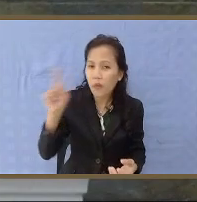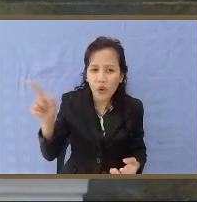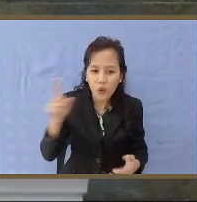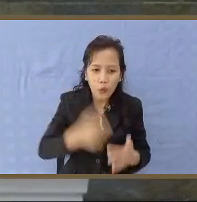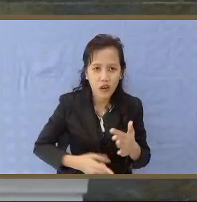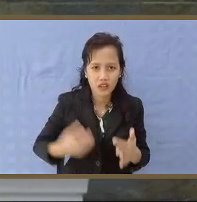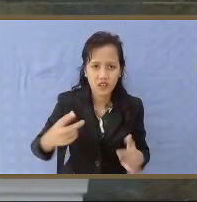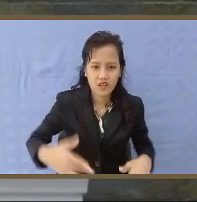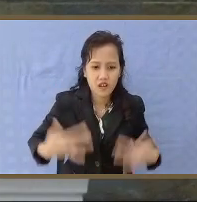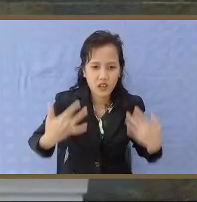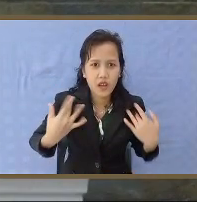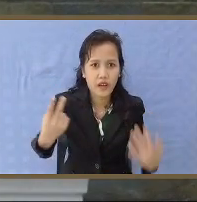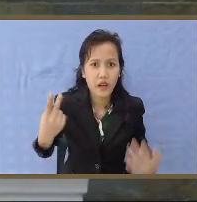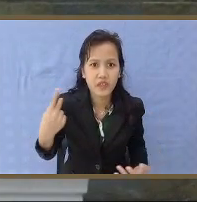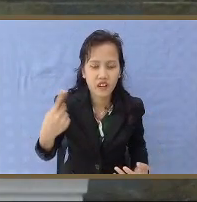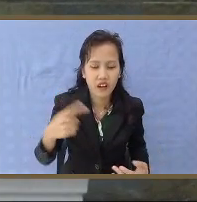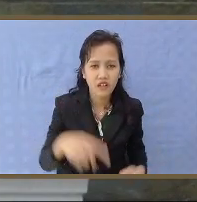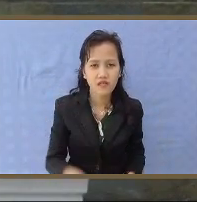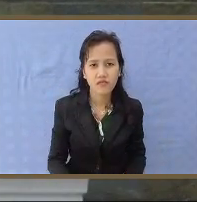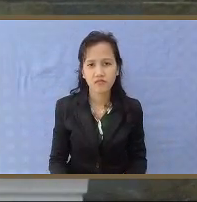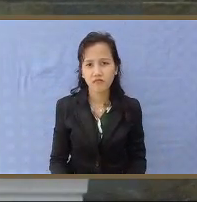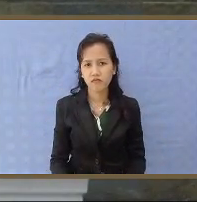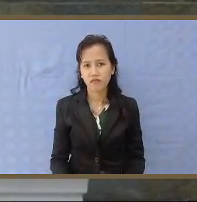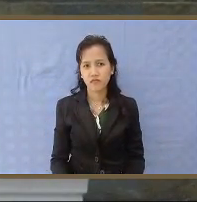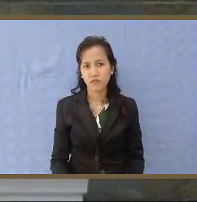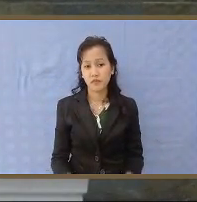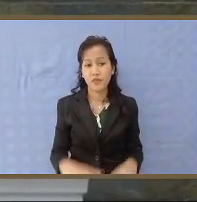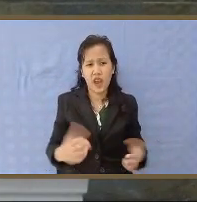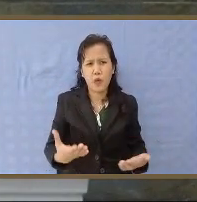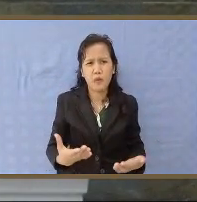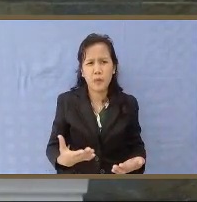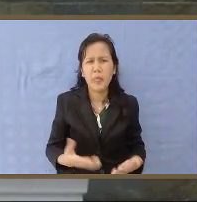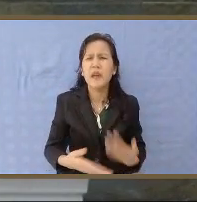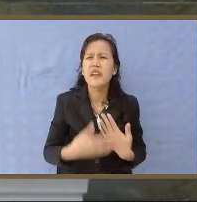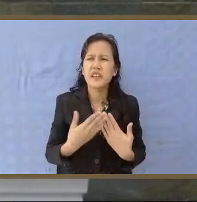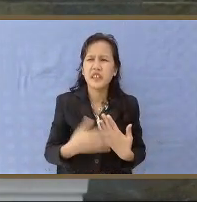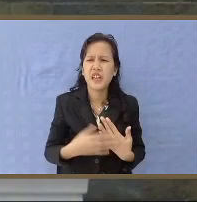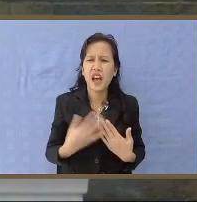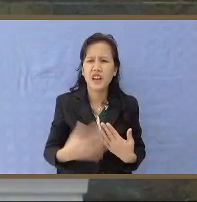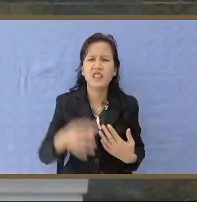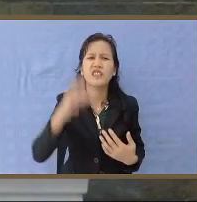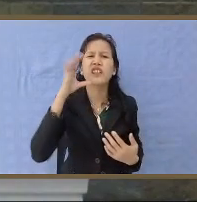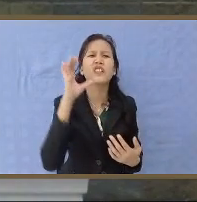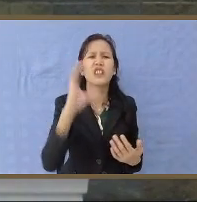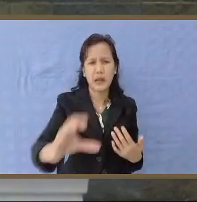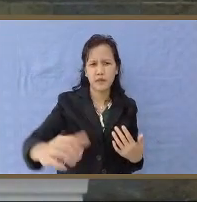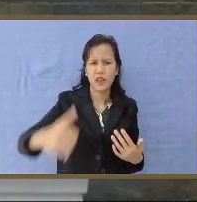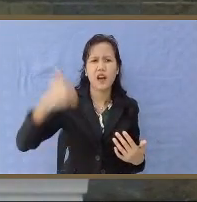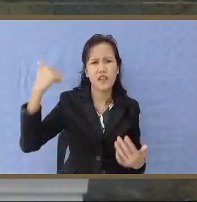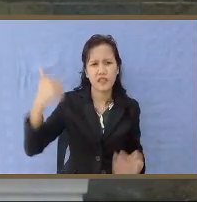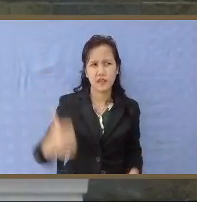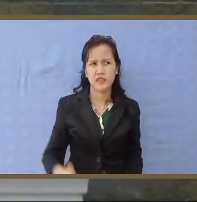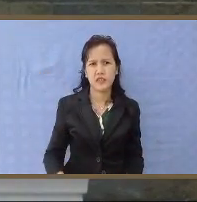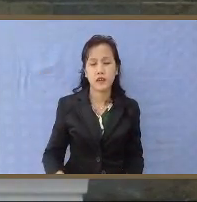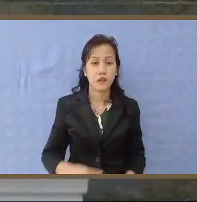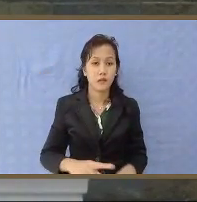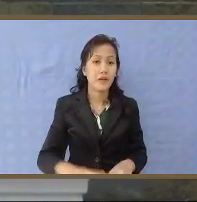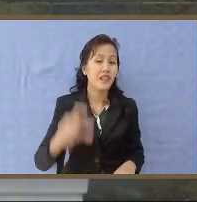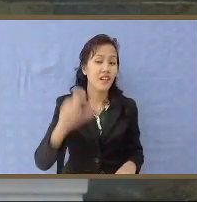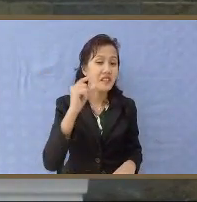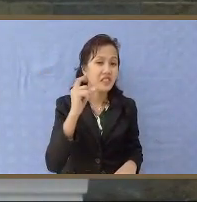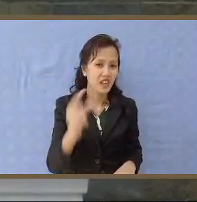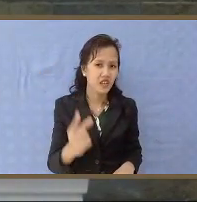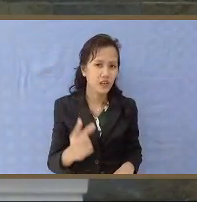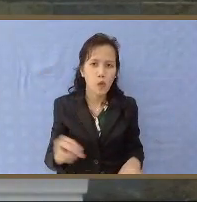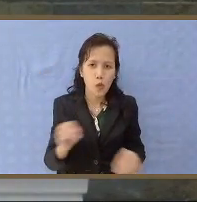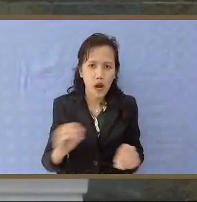Now, listen to me. Madaling maghusga ngayon, kapatid. But listen, like what I've said, there's no permanent thing in this